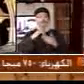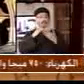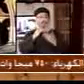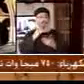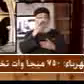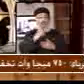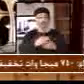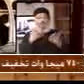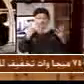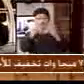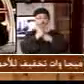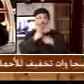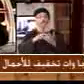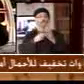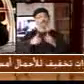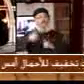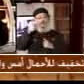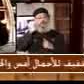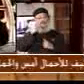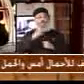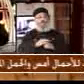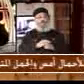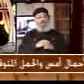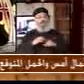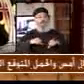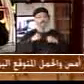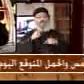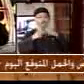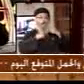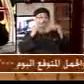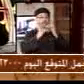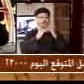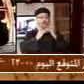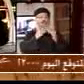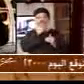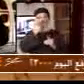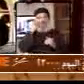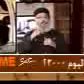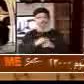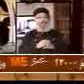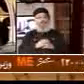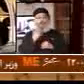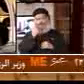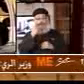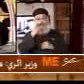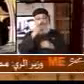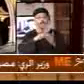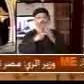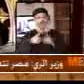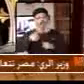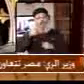هل بتحصل فضائل؟ هل في حياتك اليومية في صوم زي كده بتركز على فضيلة